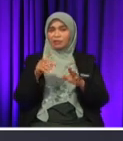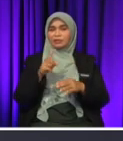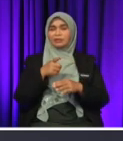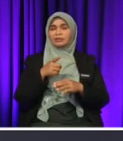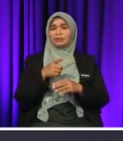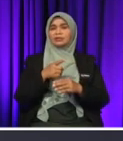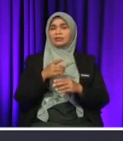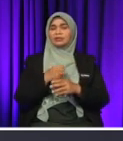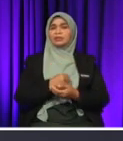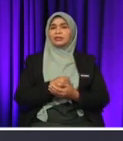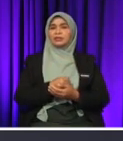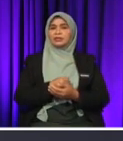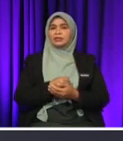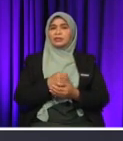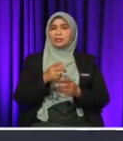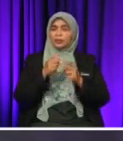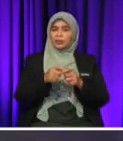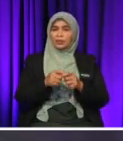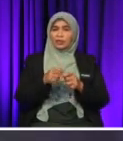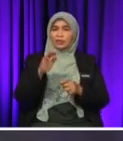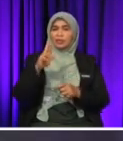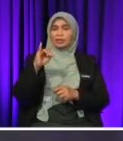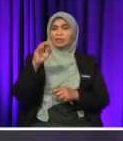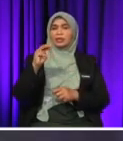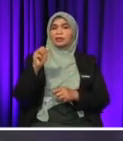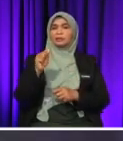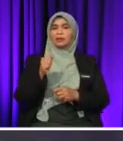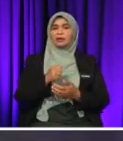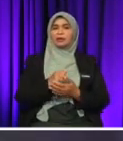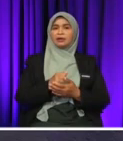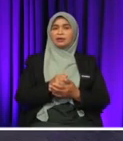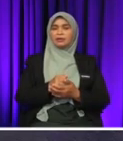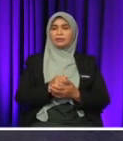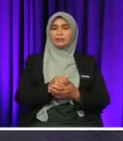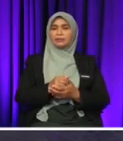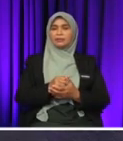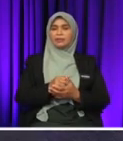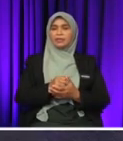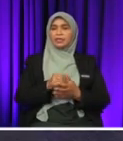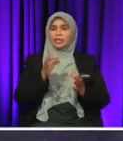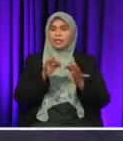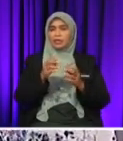bagaimana kita tentukan Rima ABC Perlukah kita ikut emisi dan dia ataupun Bagaimana